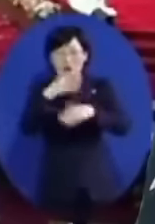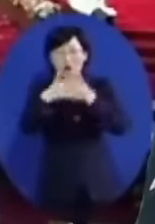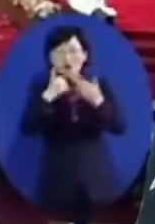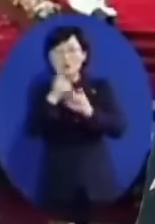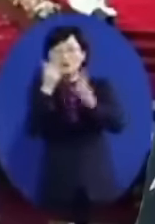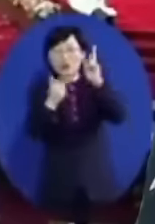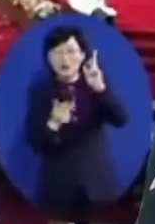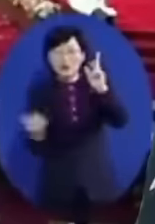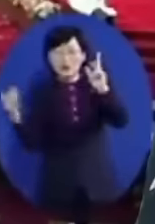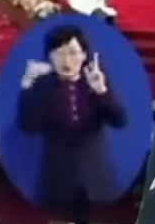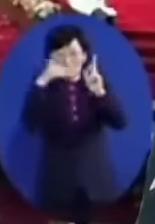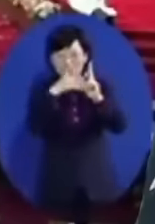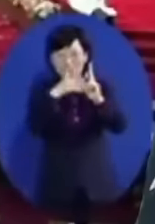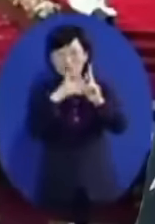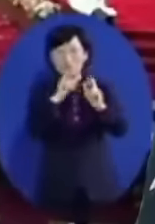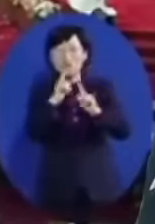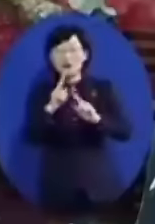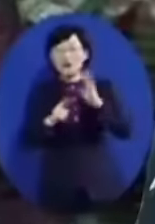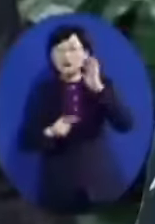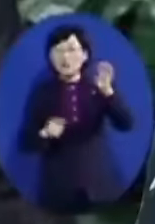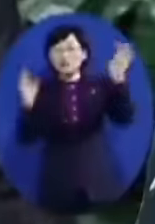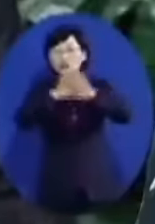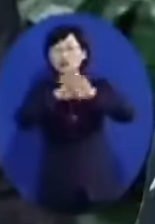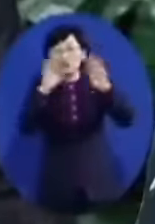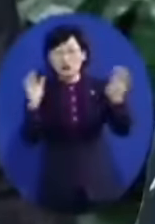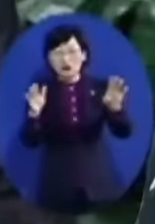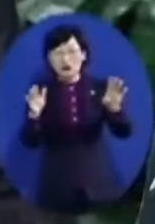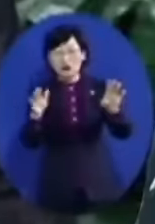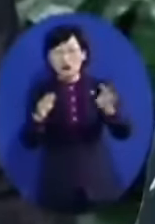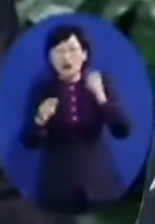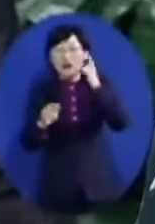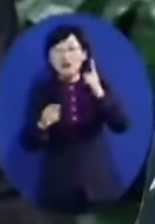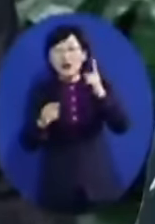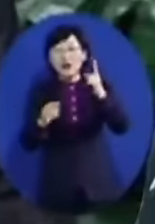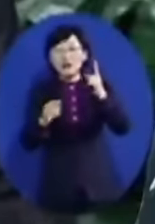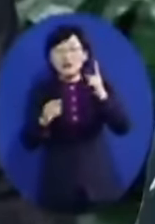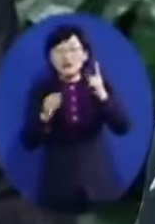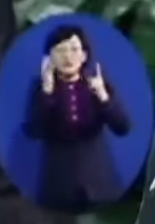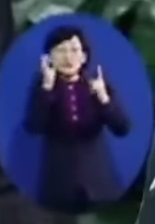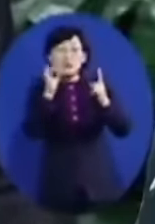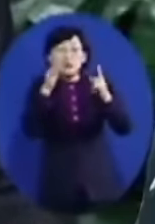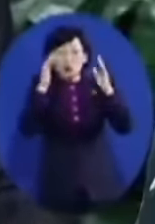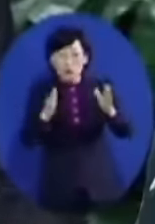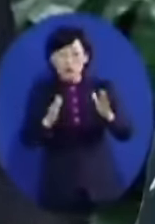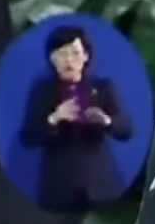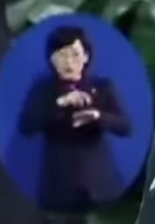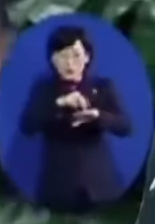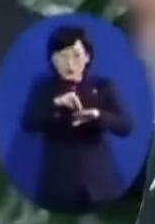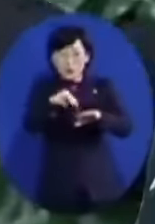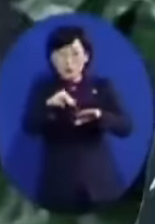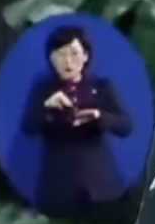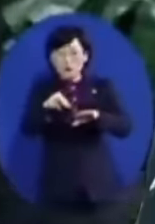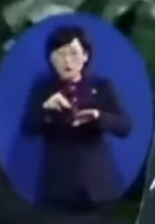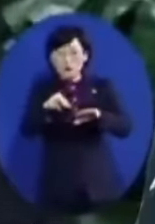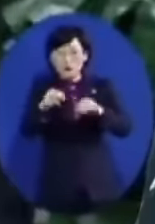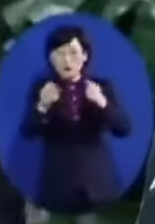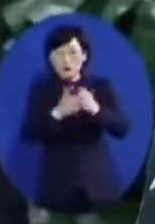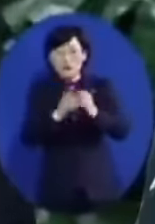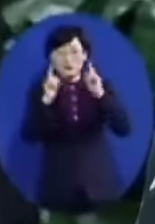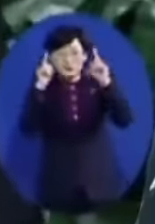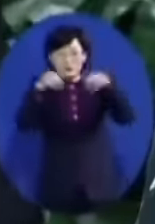이르니라. 40주 40야를 한 달 열흘을 걷고 나니까 스트레스 다 날아가